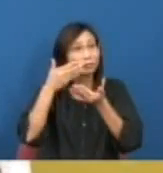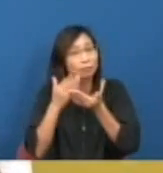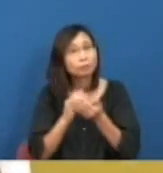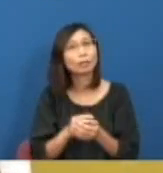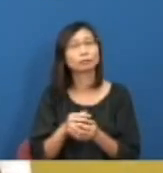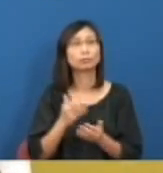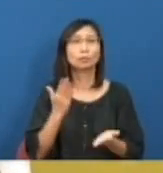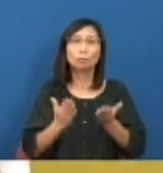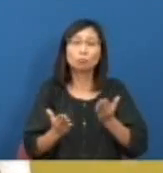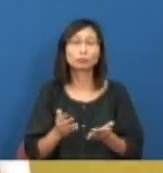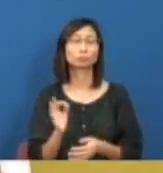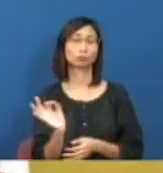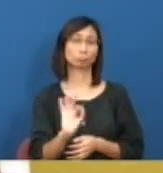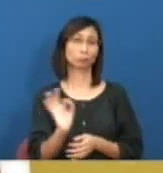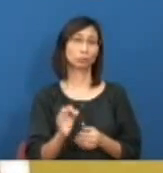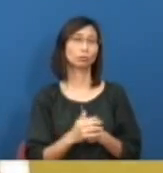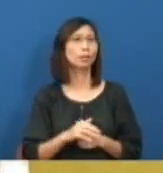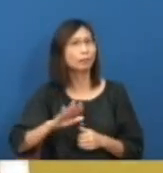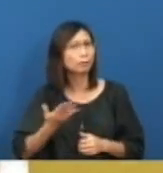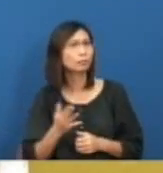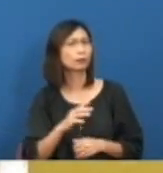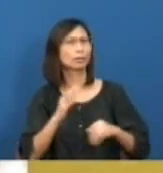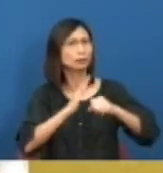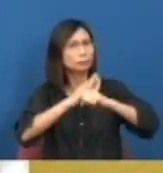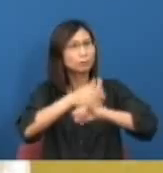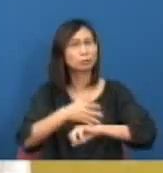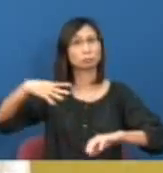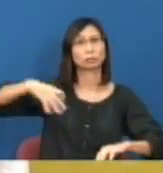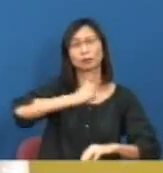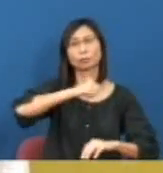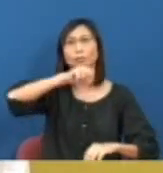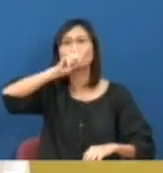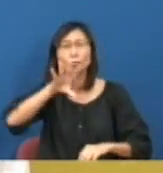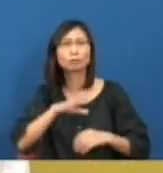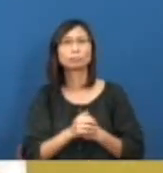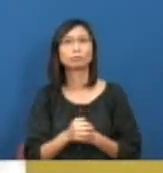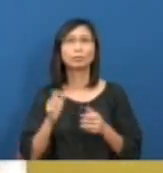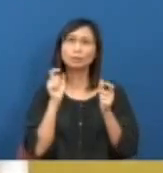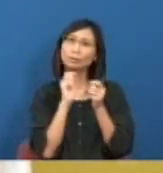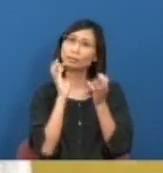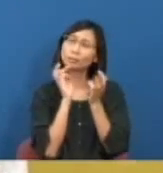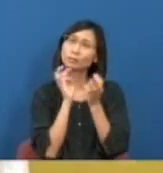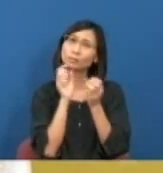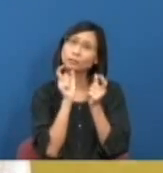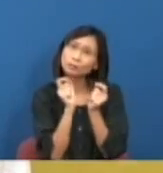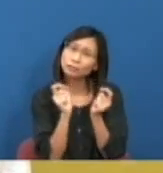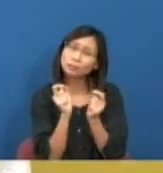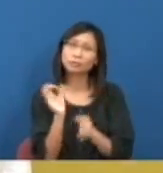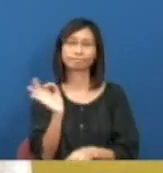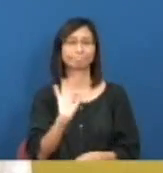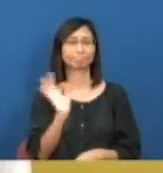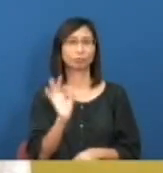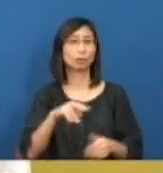作為一個社會領袖，匿埋喺度講一以貫之有乜意思？點去查咧？係